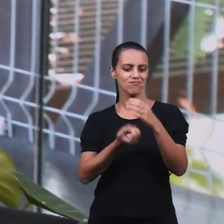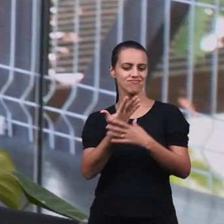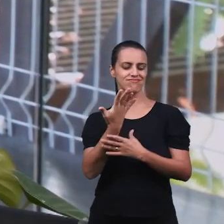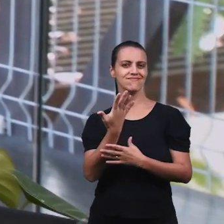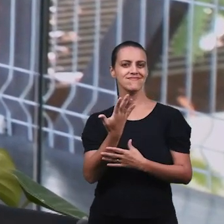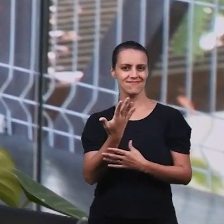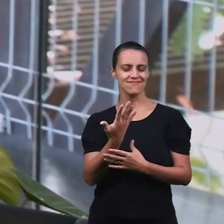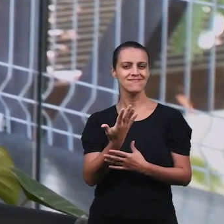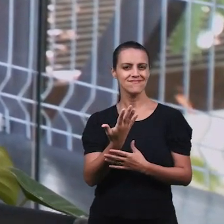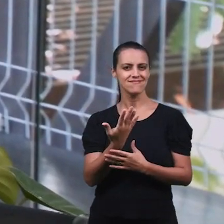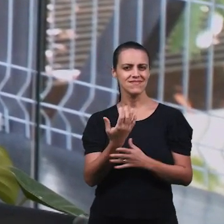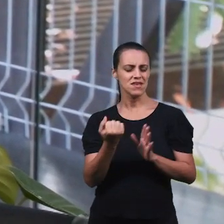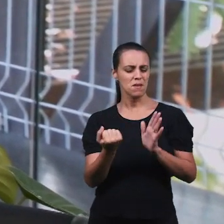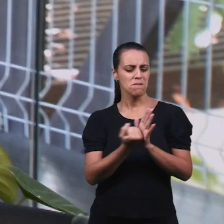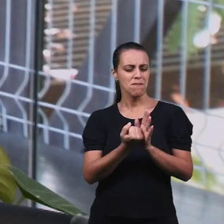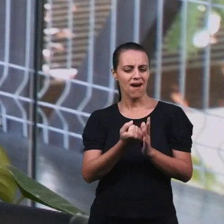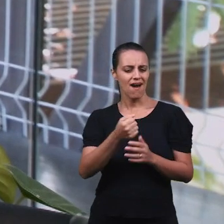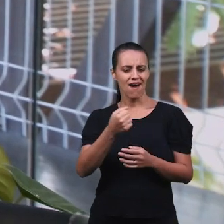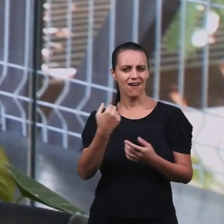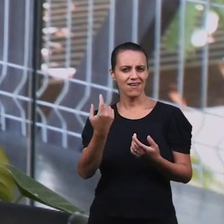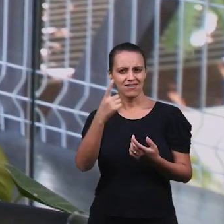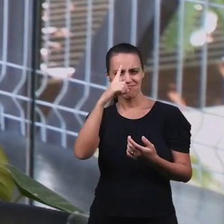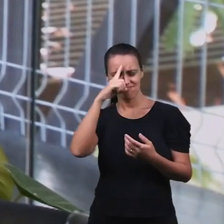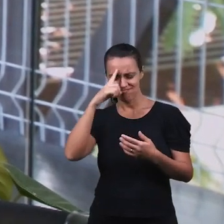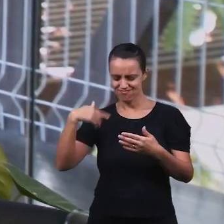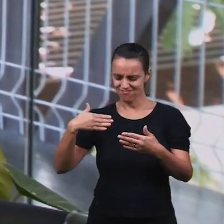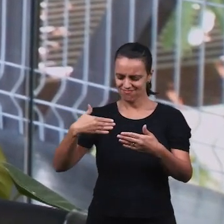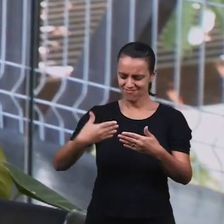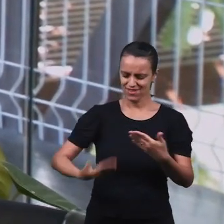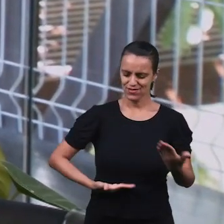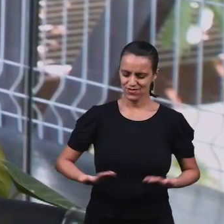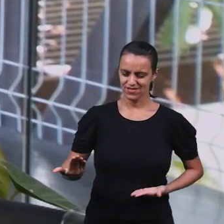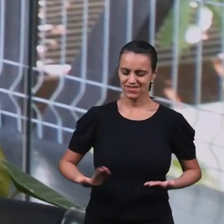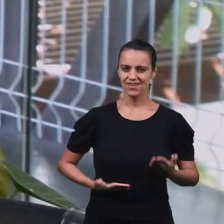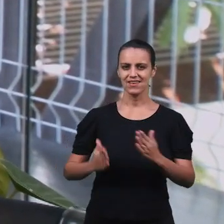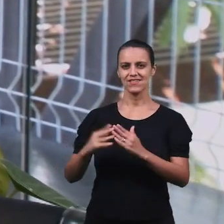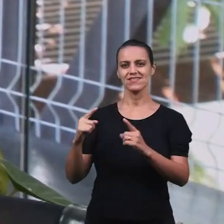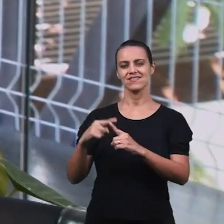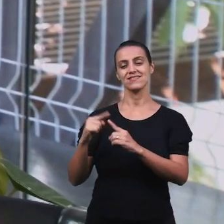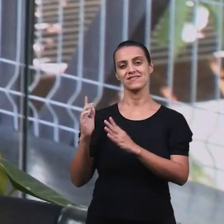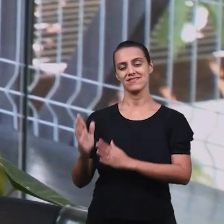un moment où vous allez connaître les expériences qui marquent